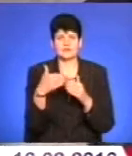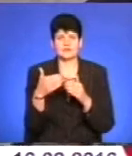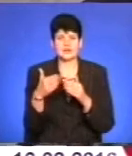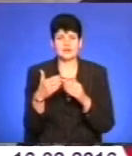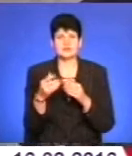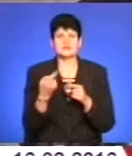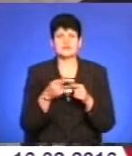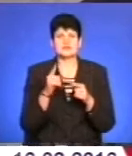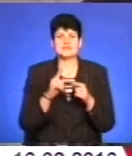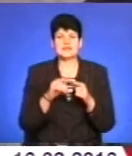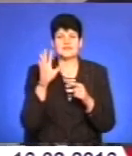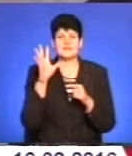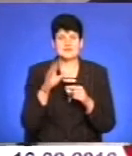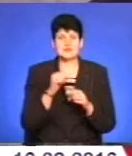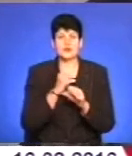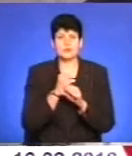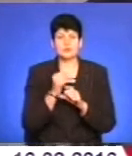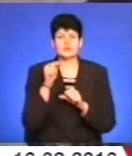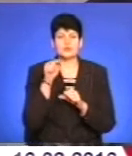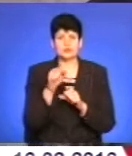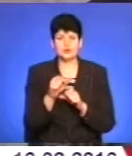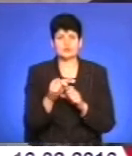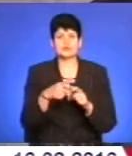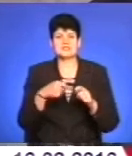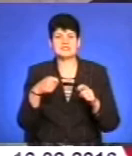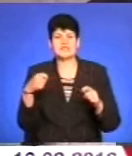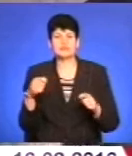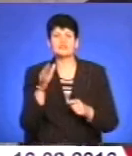Щоб це все ми робимо для того, щоб затримати час.